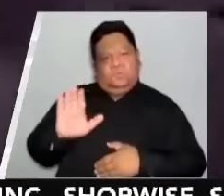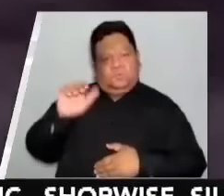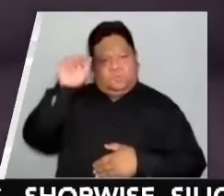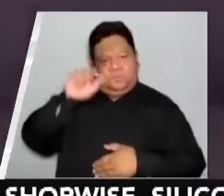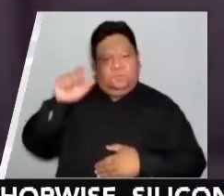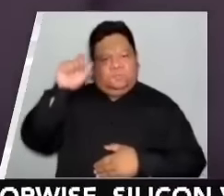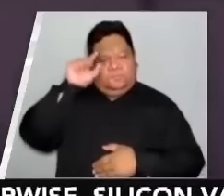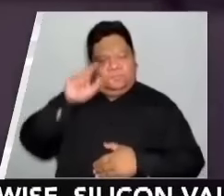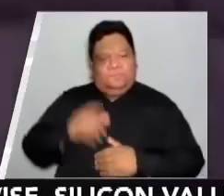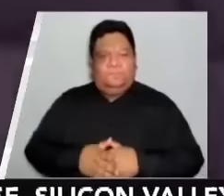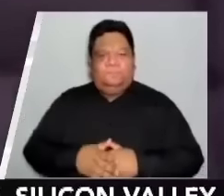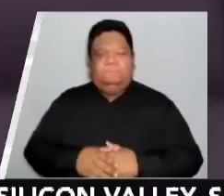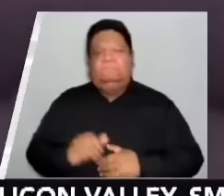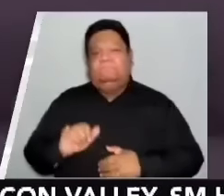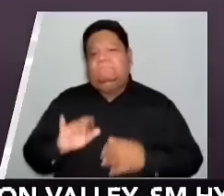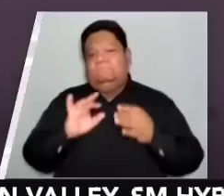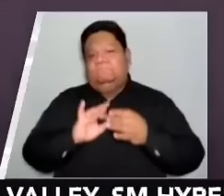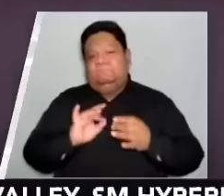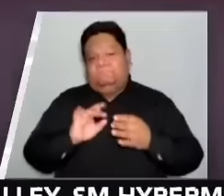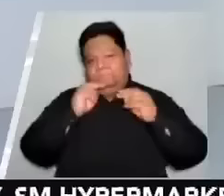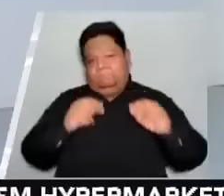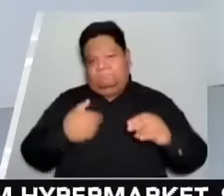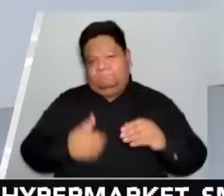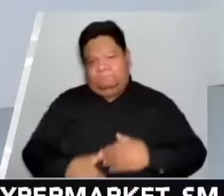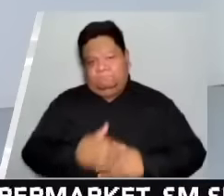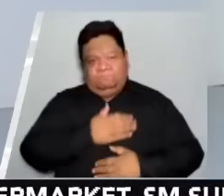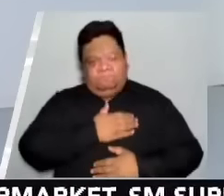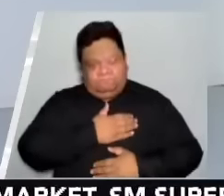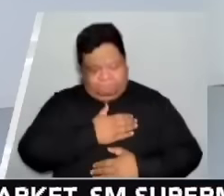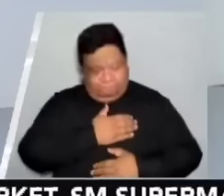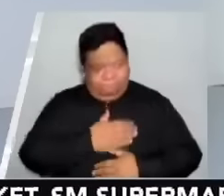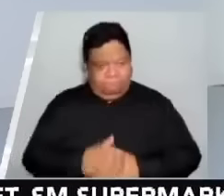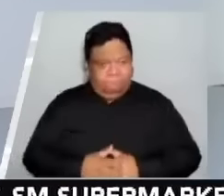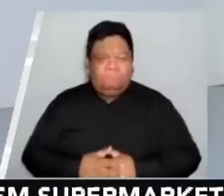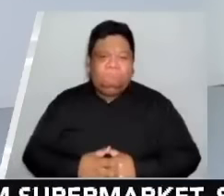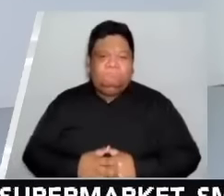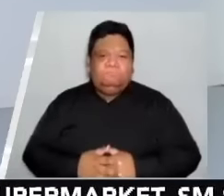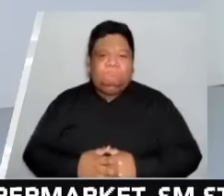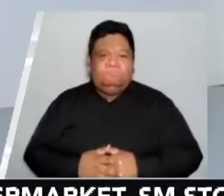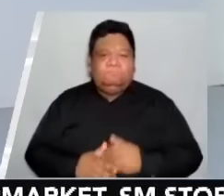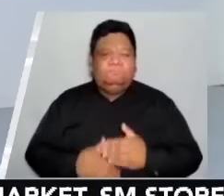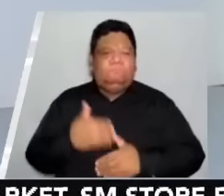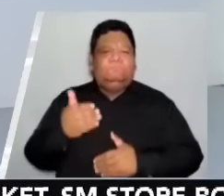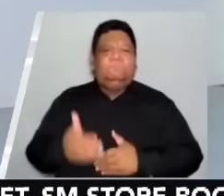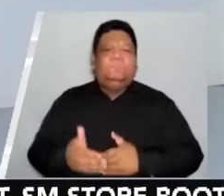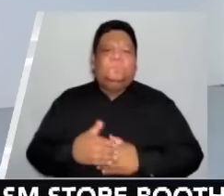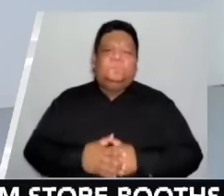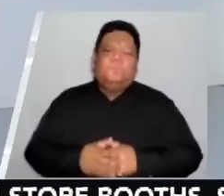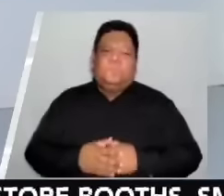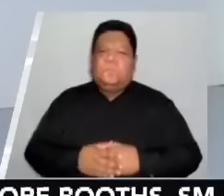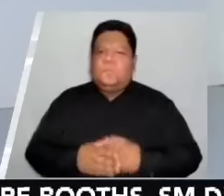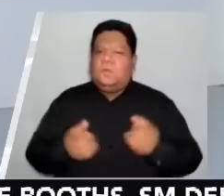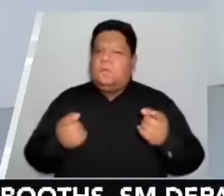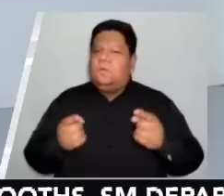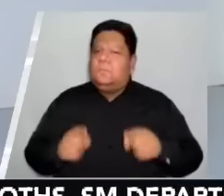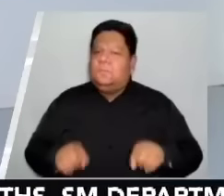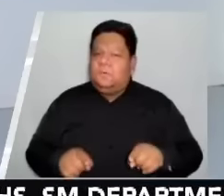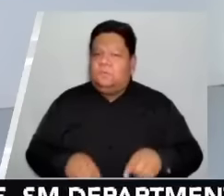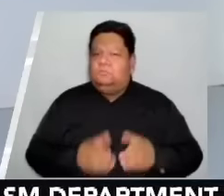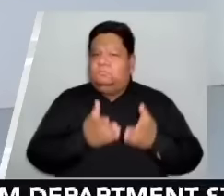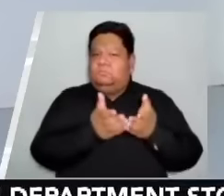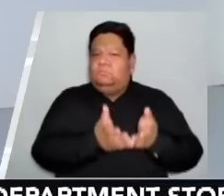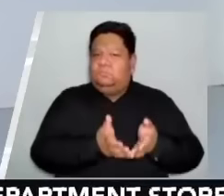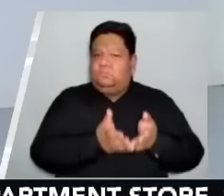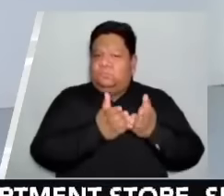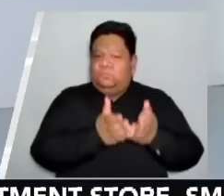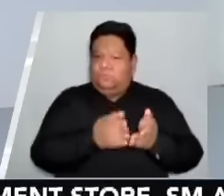nagbabalita para sa GMA integrated newss Tatlo ang patay matapos tumaob ang dalawang bangka galing Boracay sa